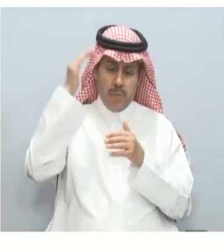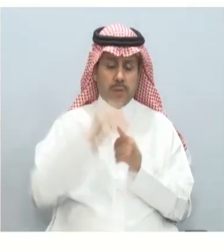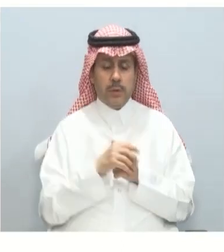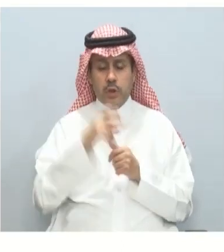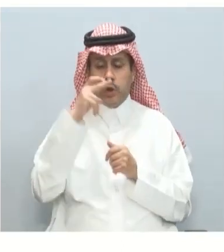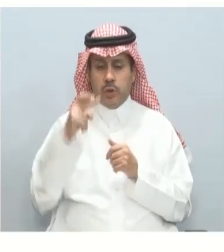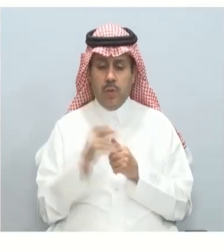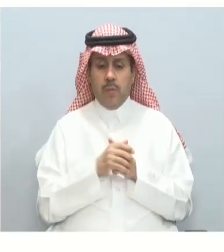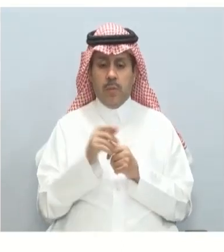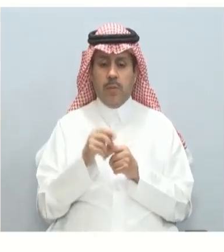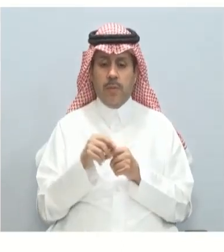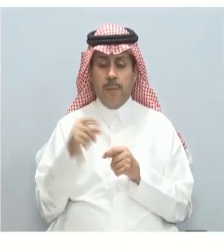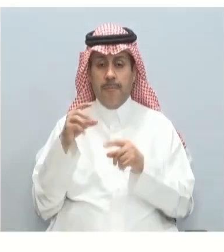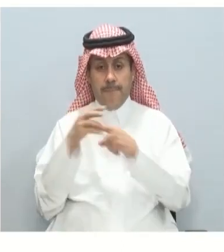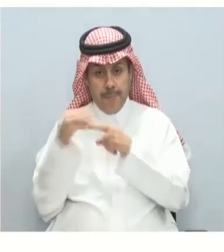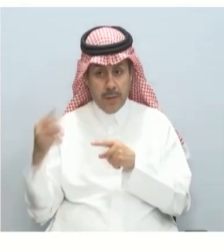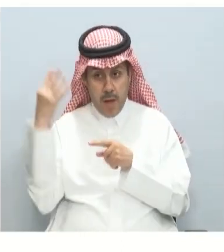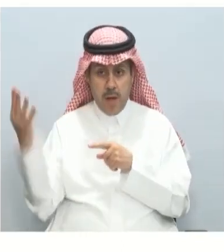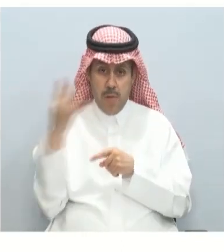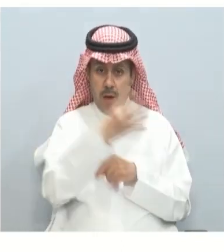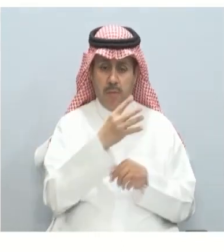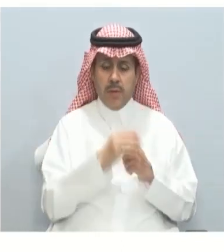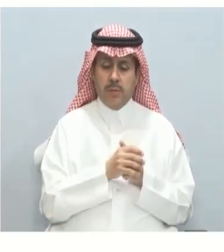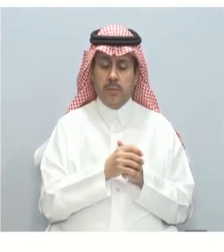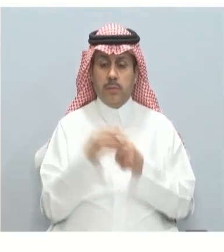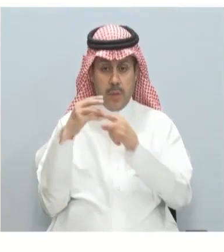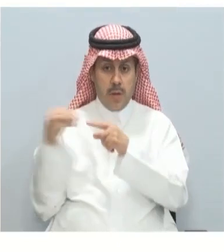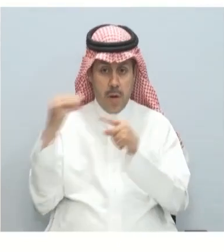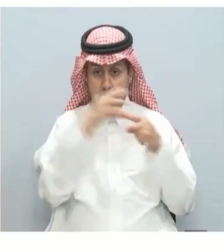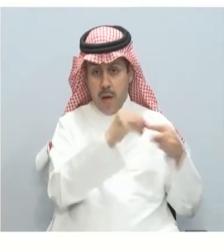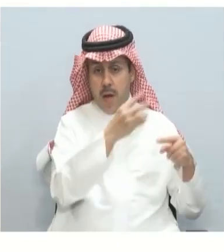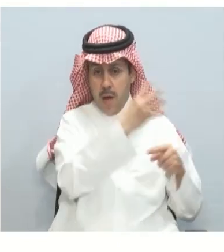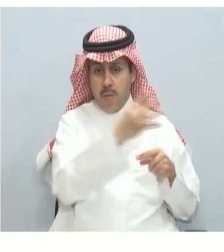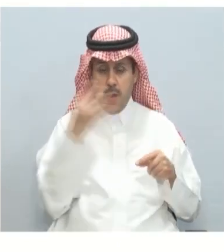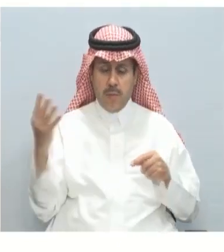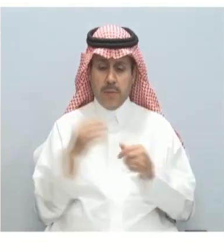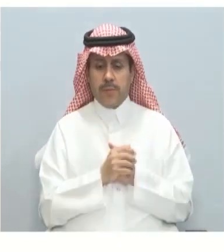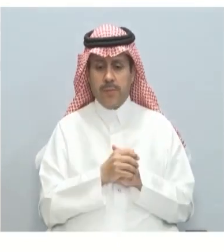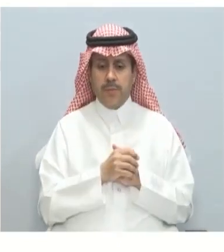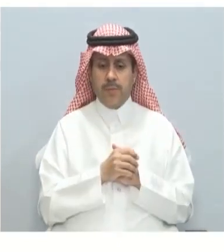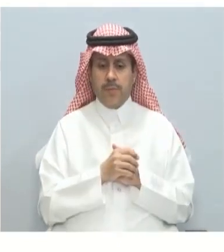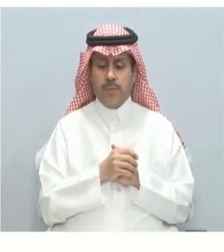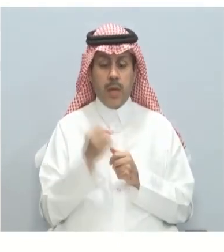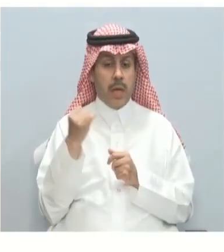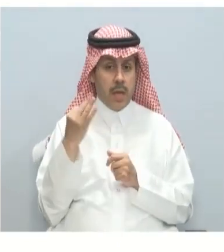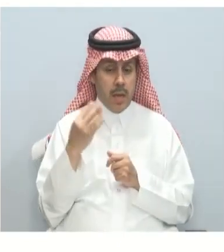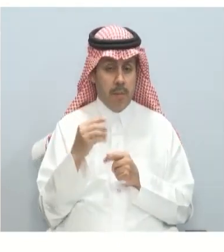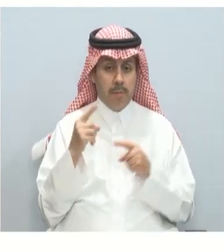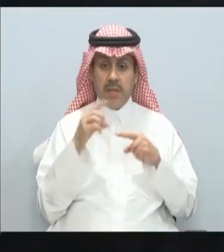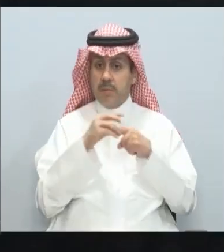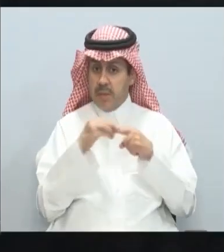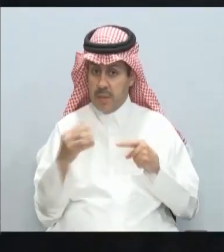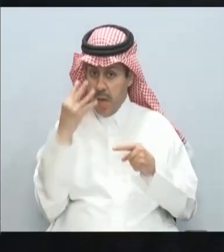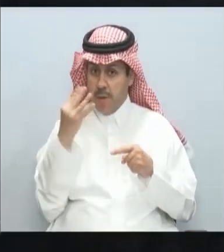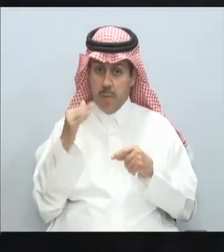المتباينه نطرح اربعه من الطرفين راح يكون عندي اكس اكبر او يساوي سالب ا معناه ان القيم من سالب ا